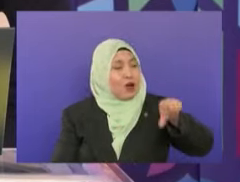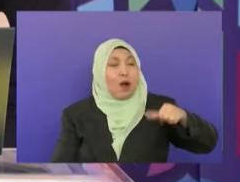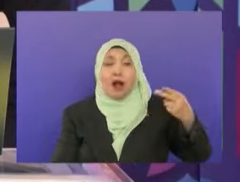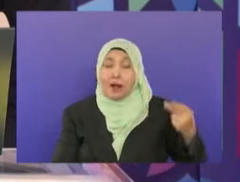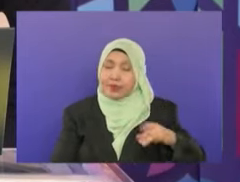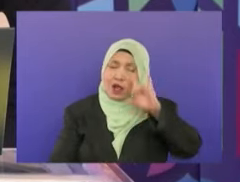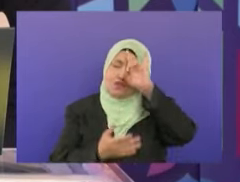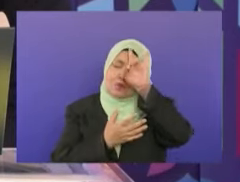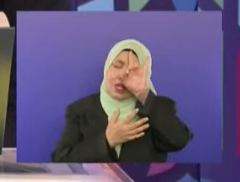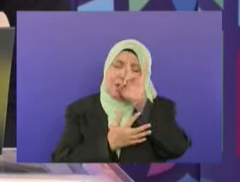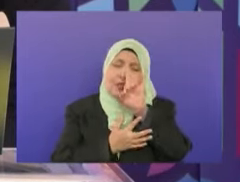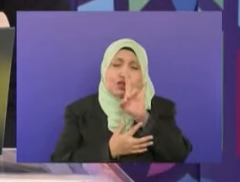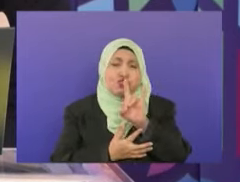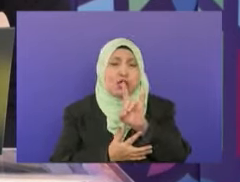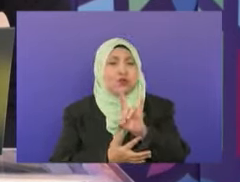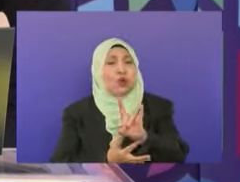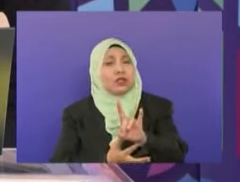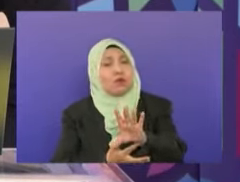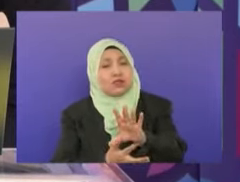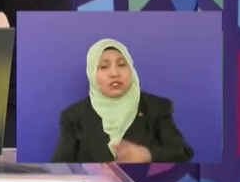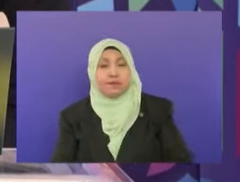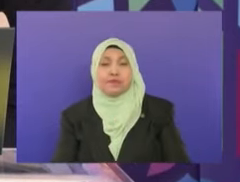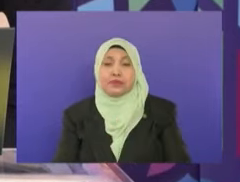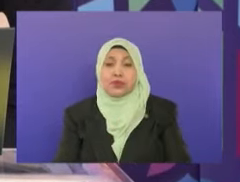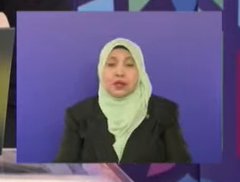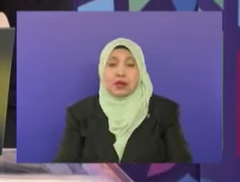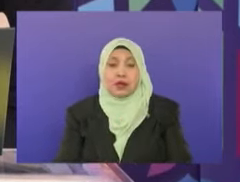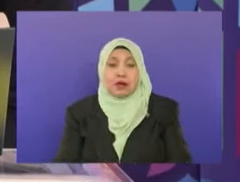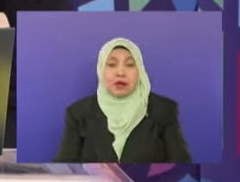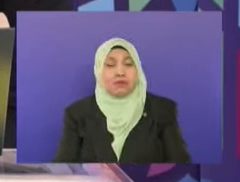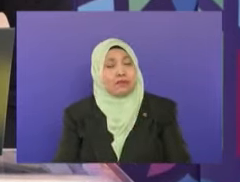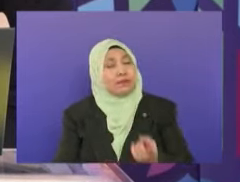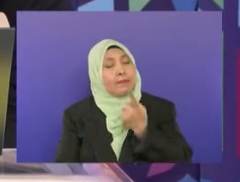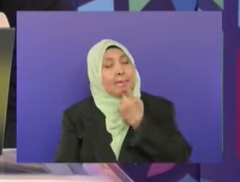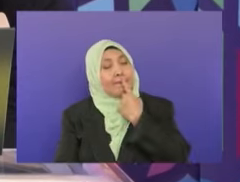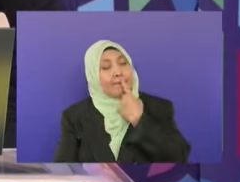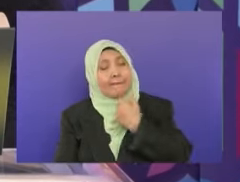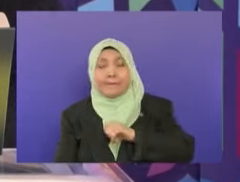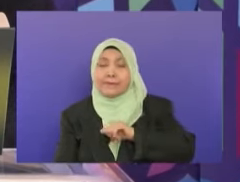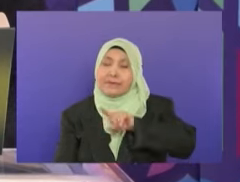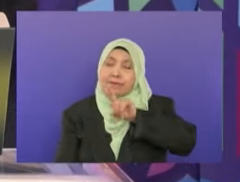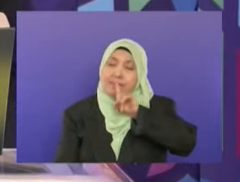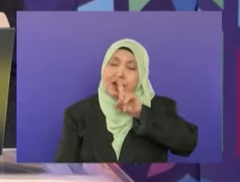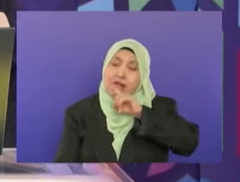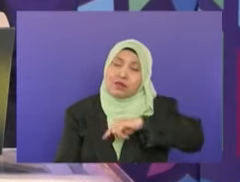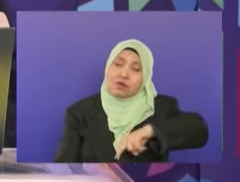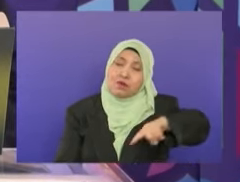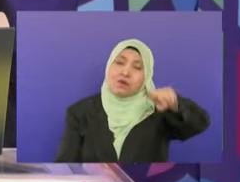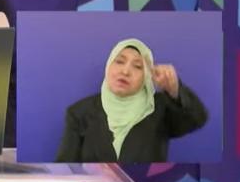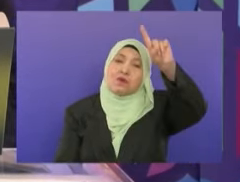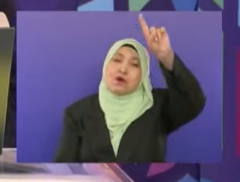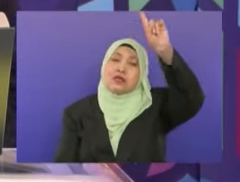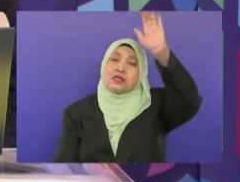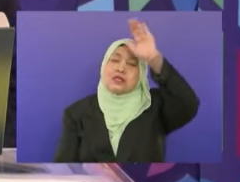أعوذ بالله من الشيطان الرجيم. بسم الله الرحمن